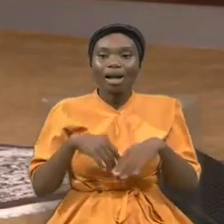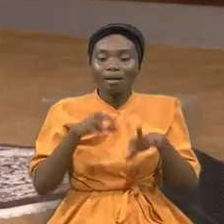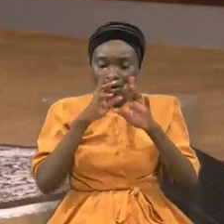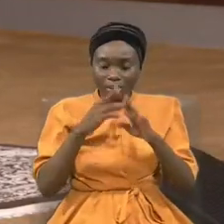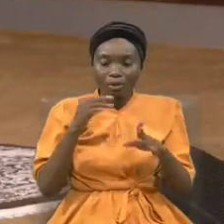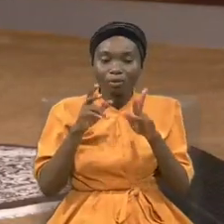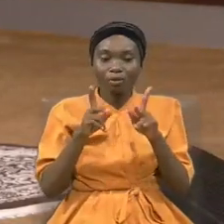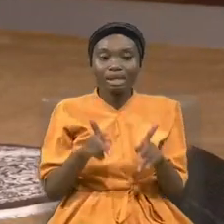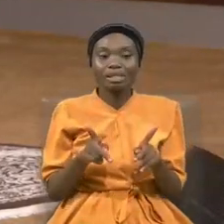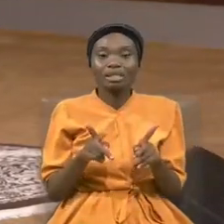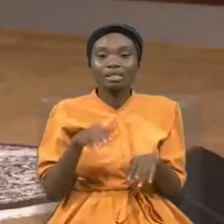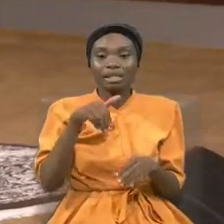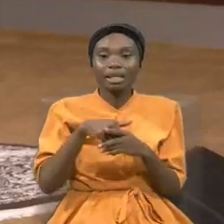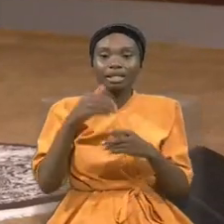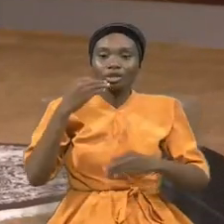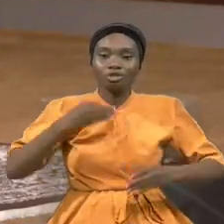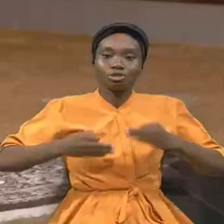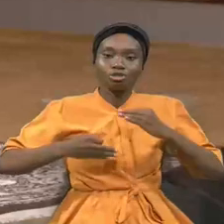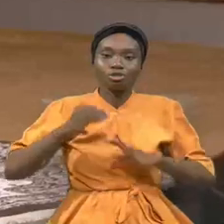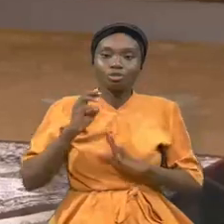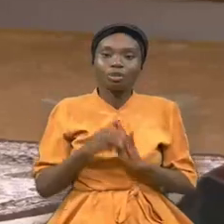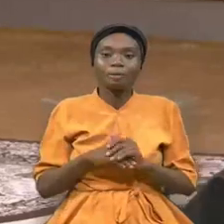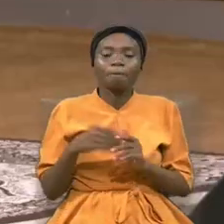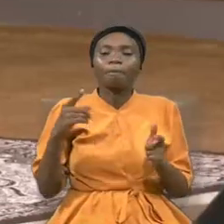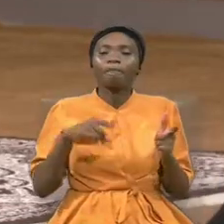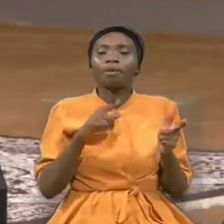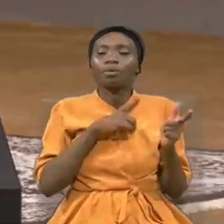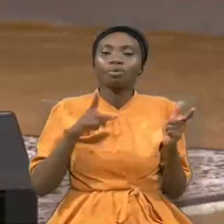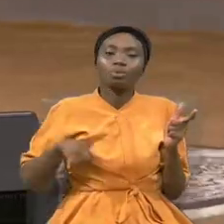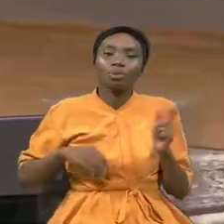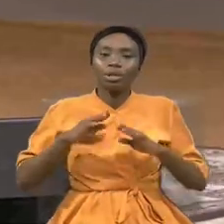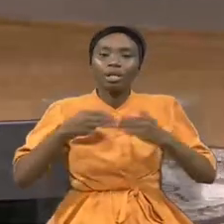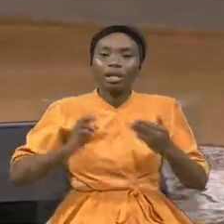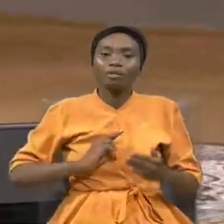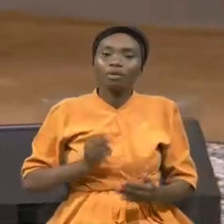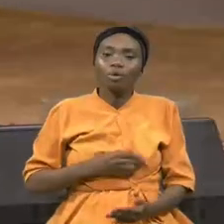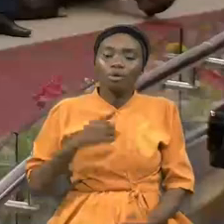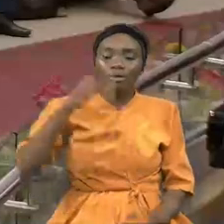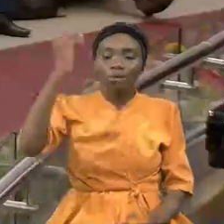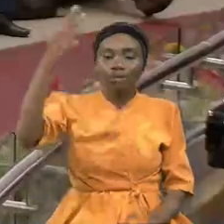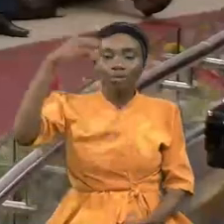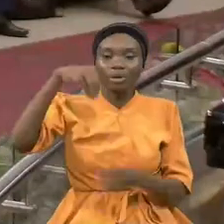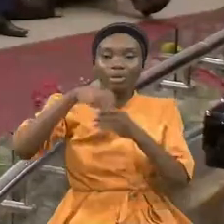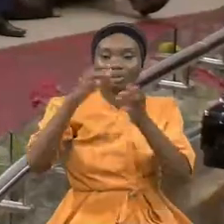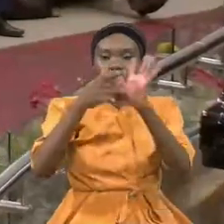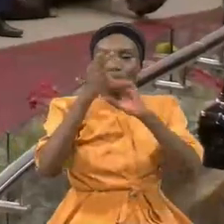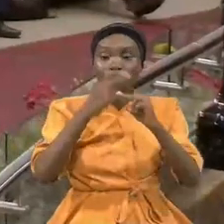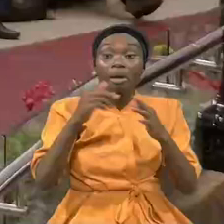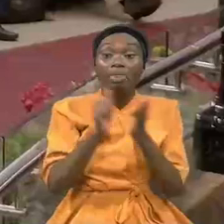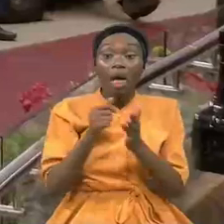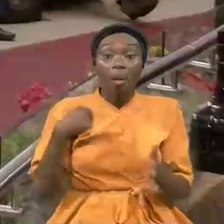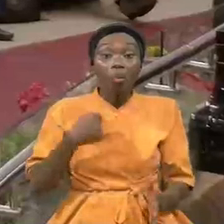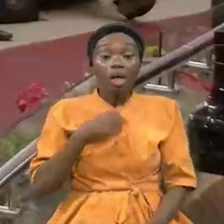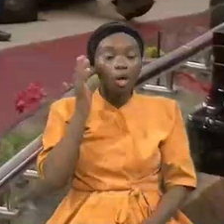il n'est pas bon dans les jugements d'avoir égard aux personnes, que le Seigneur nous donne la grâce. Que nous